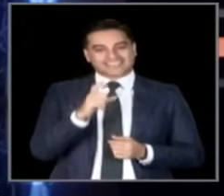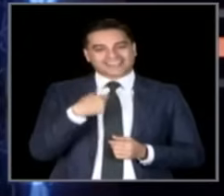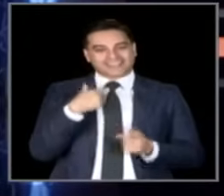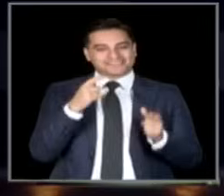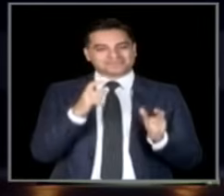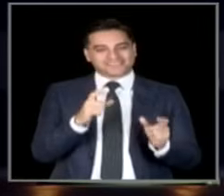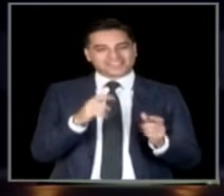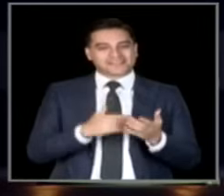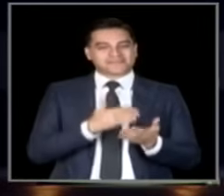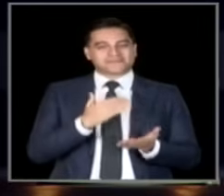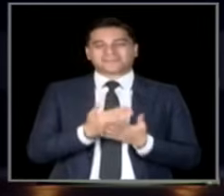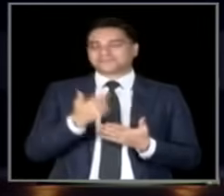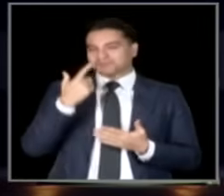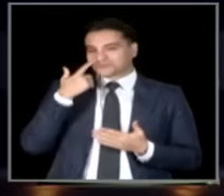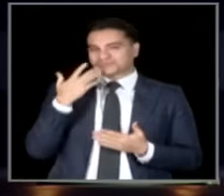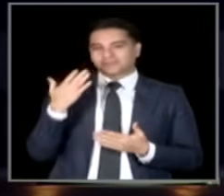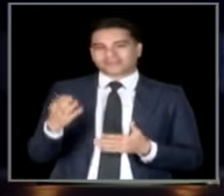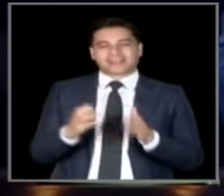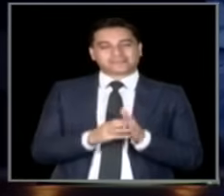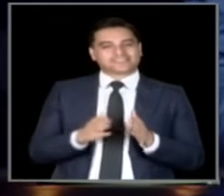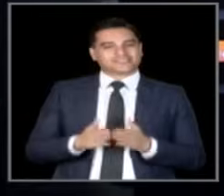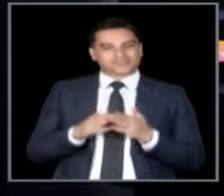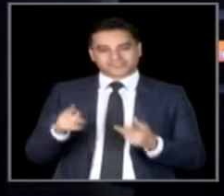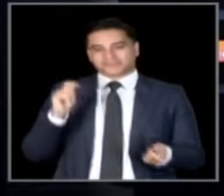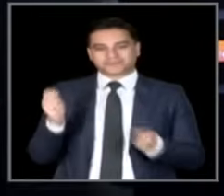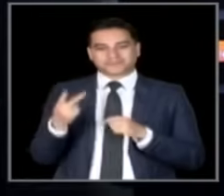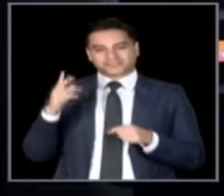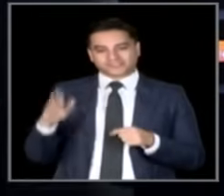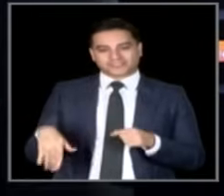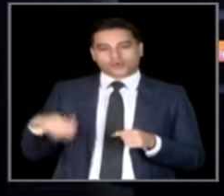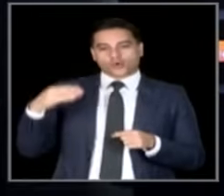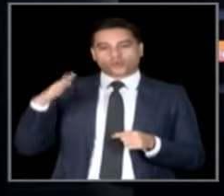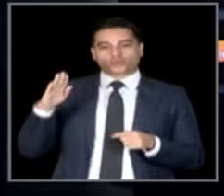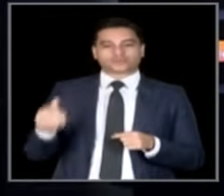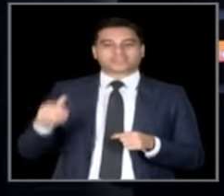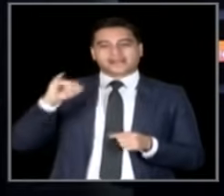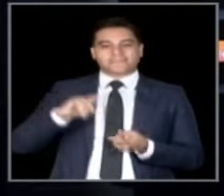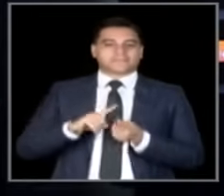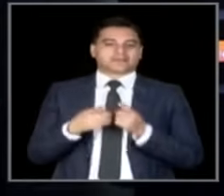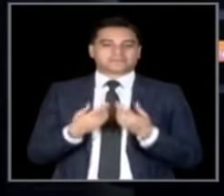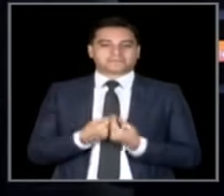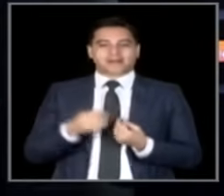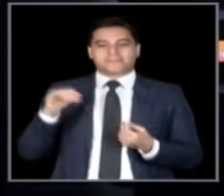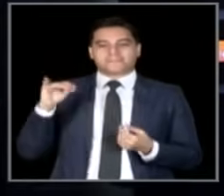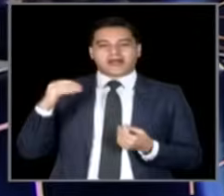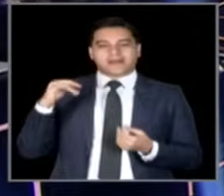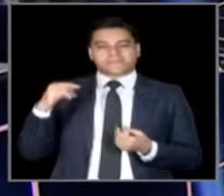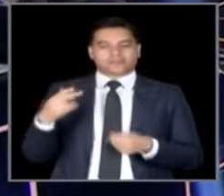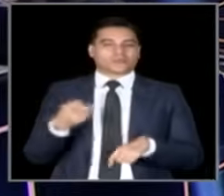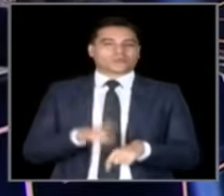ايه. جامعه السويس عندنا تغييرين: حسام حسن نزل مكان محمد